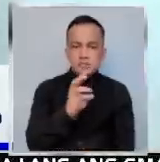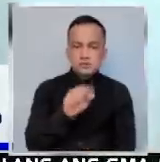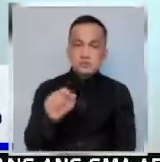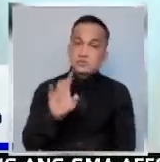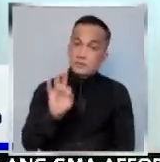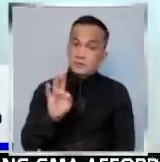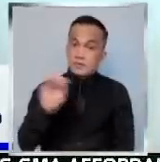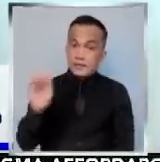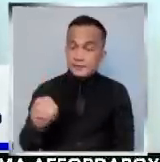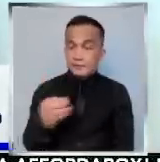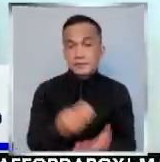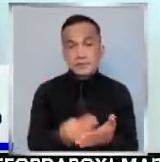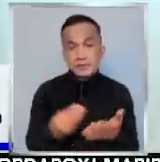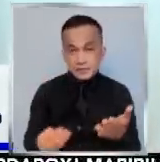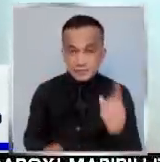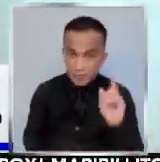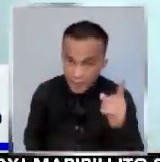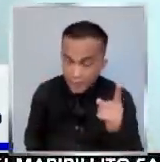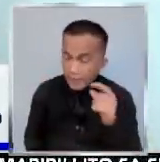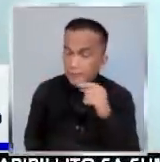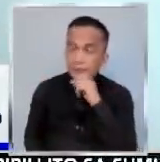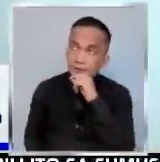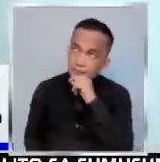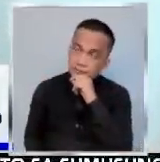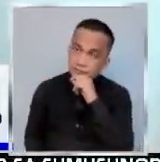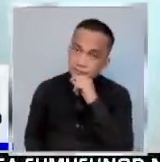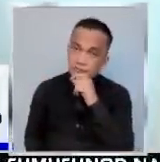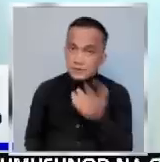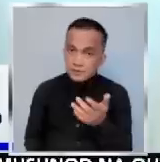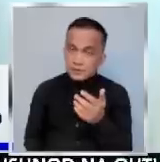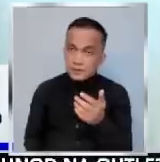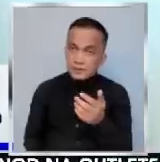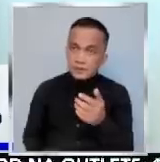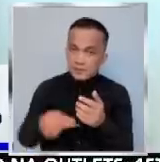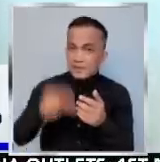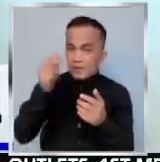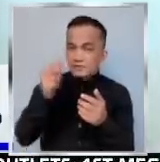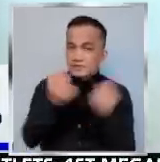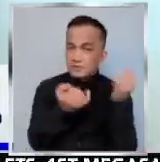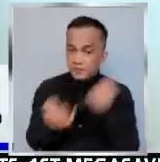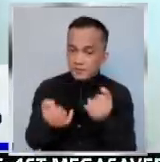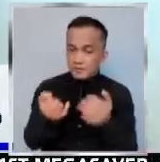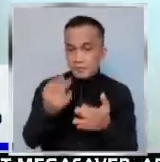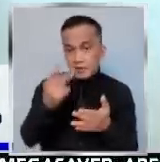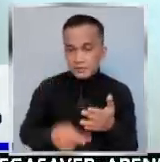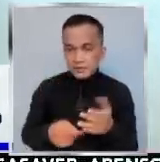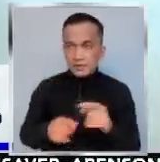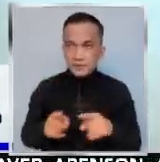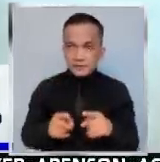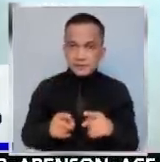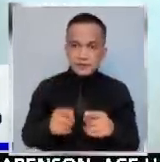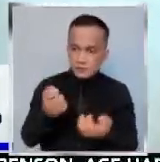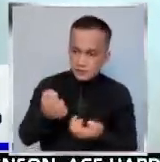materials. So, mataas yung import price nila. Pero, pag in-export